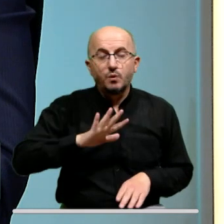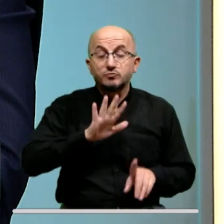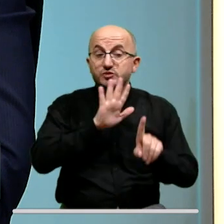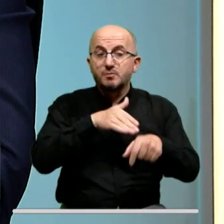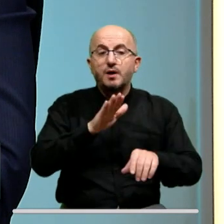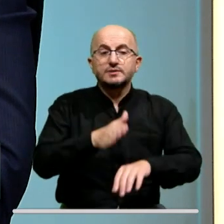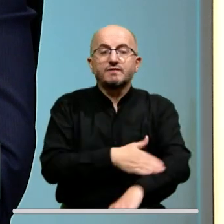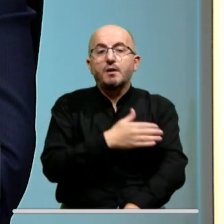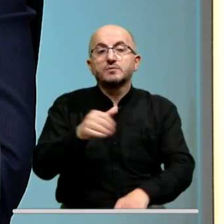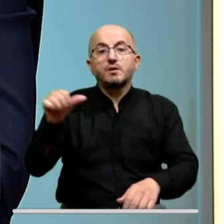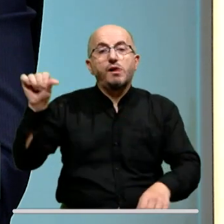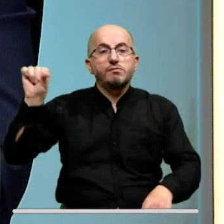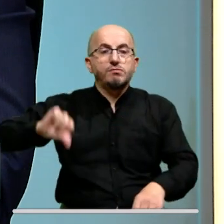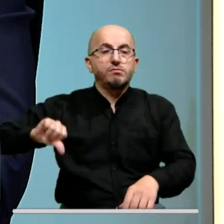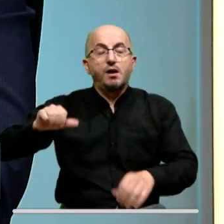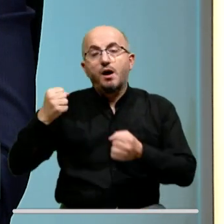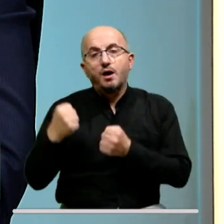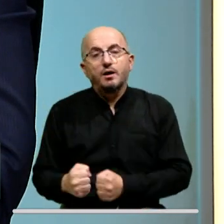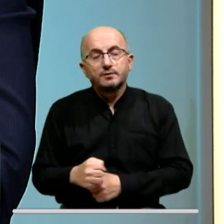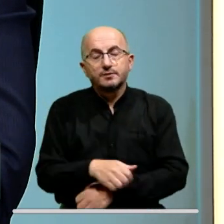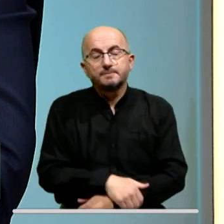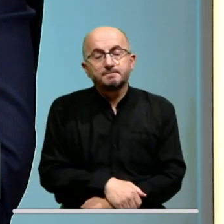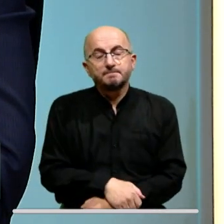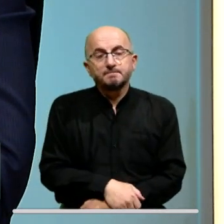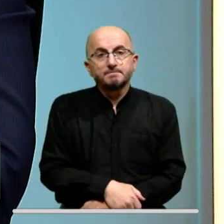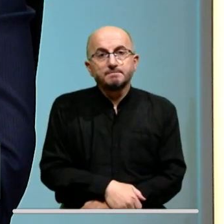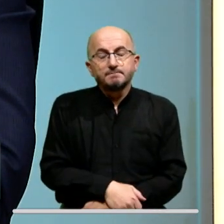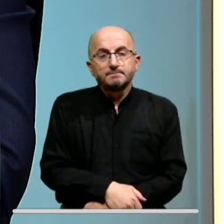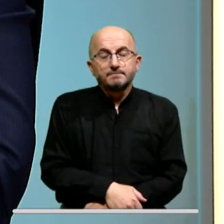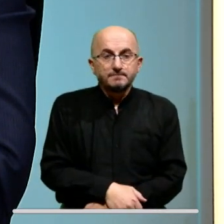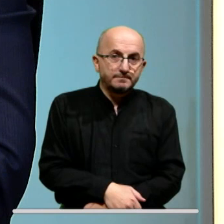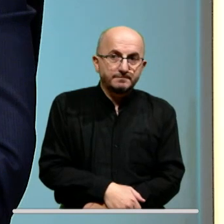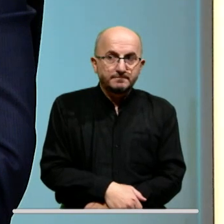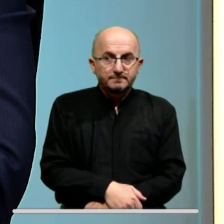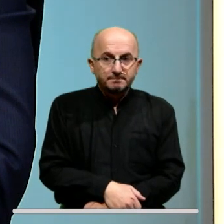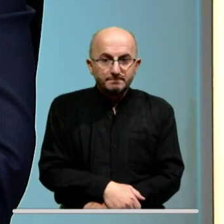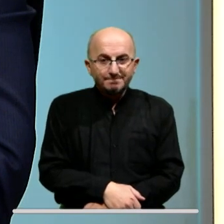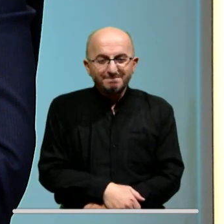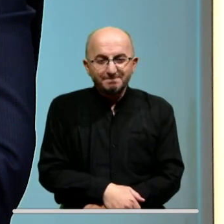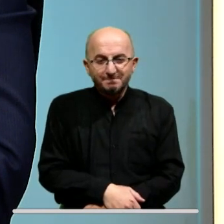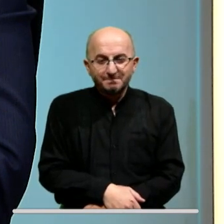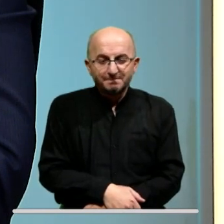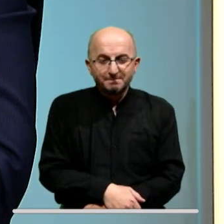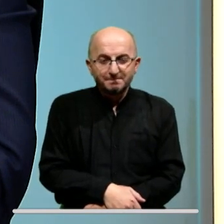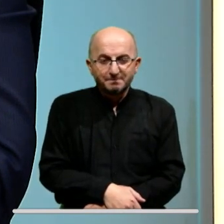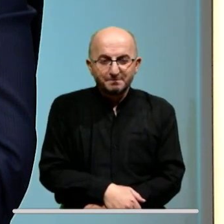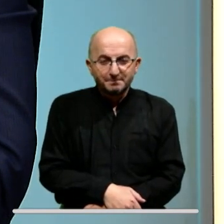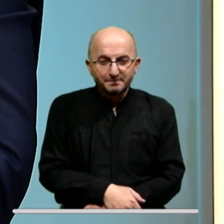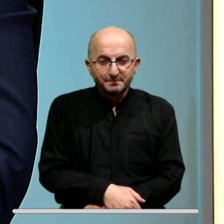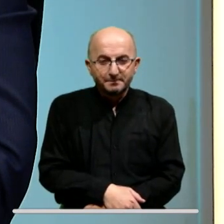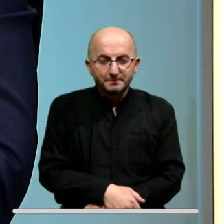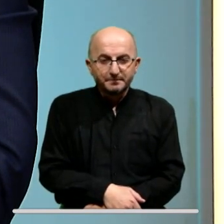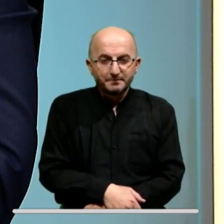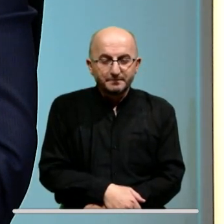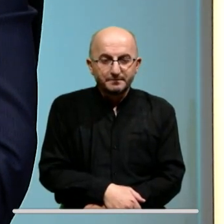tabii ki cemaat yapma sevabından mahrum kalmışlar. Bir de yani demek ki bu